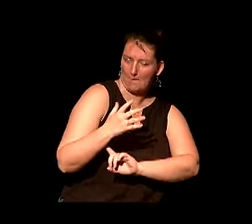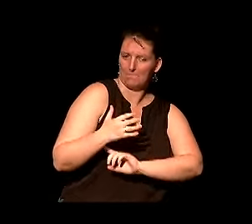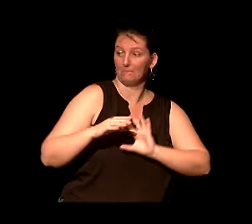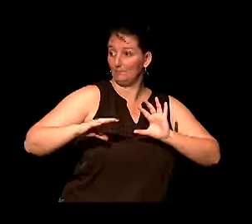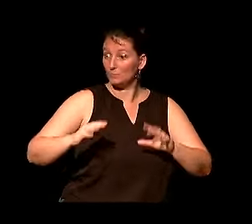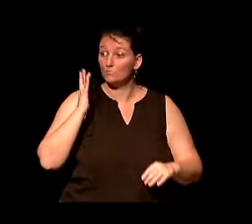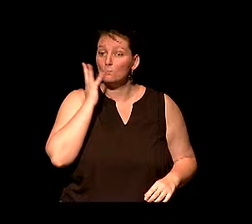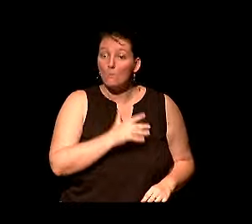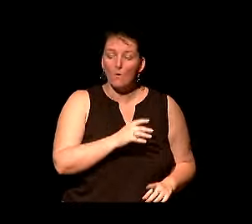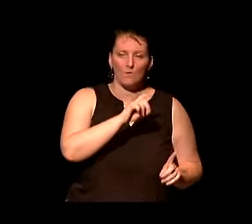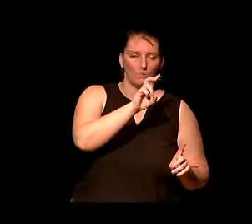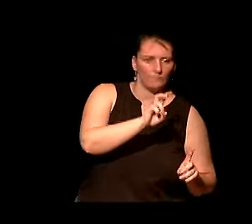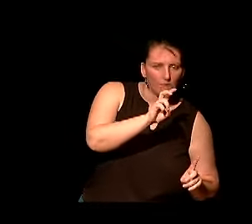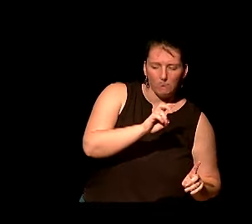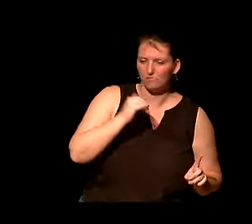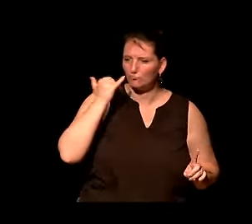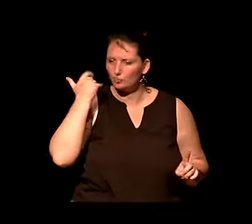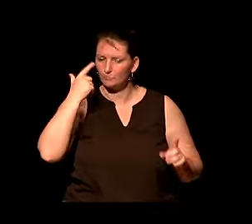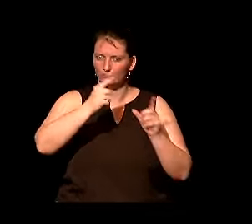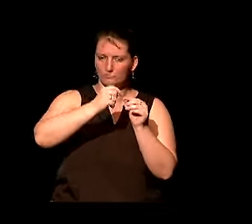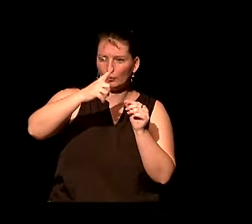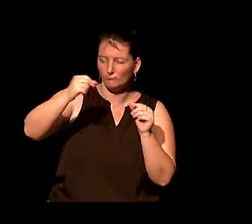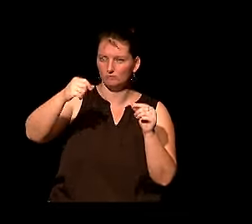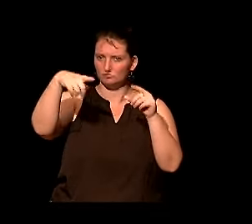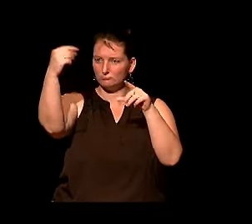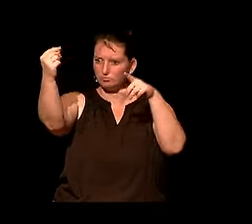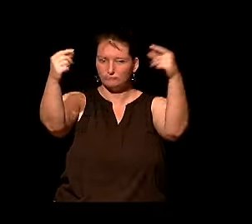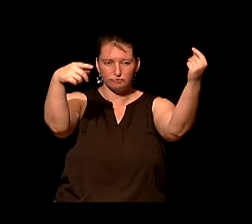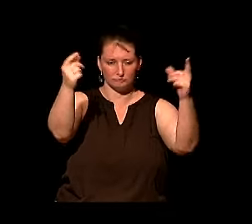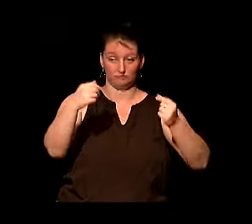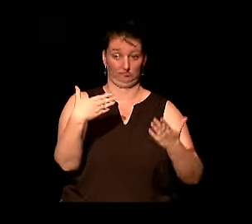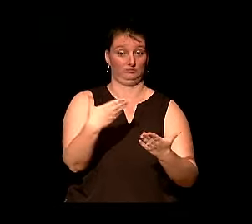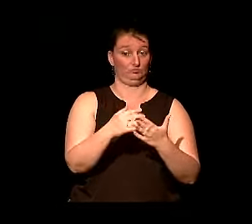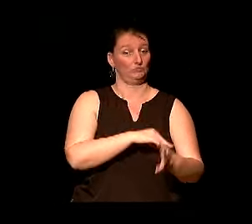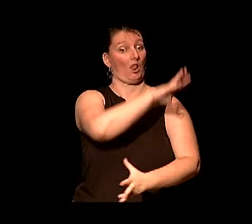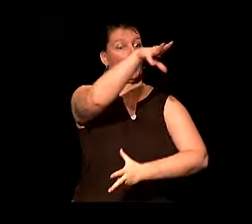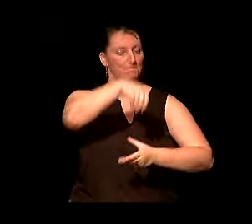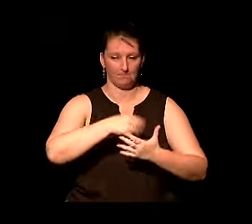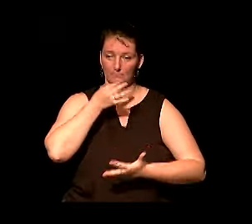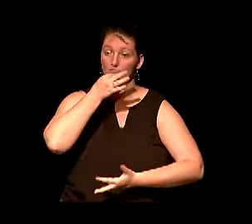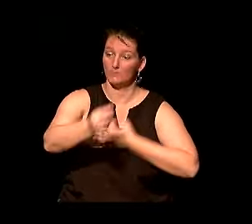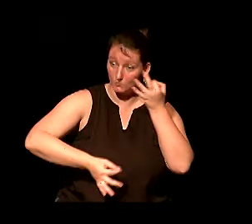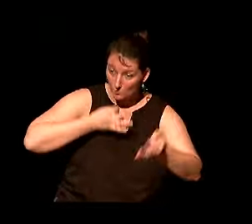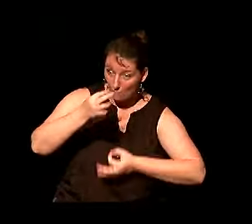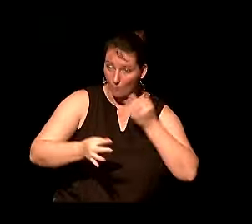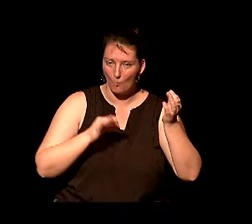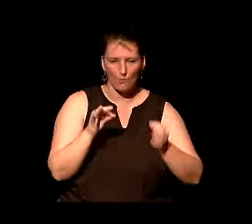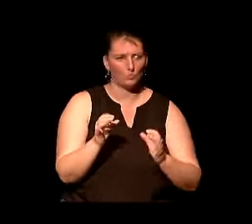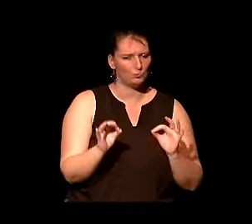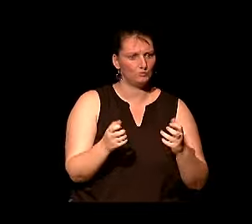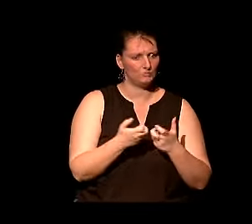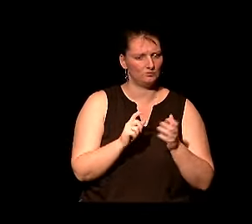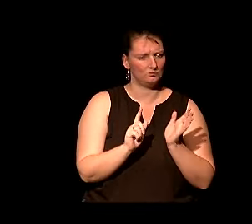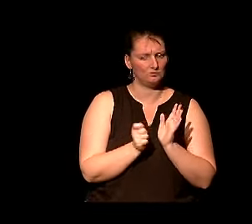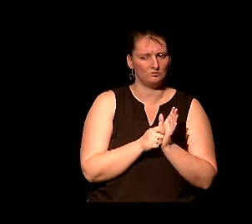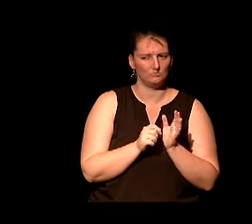vert des feuillages. Et évidemment, un jeu qui vient rentrer hein, dans la narration avec cette branche hein, qu'elle tient